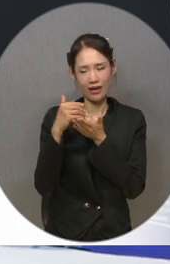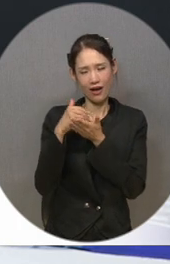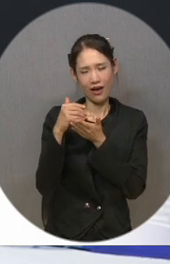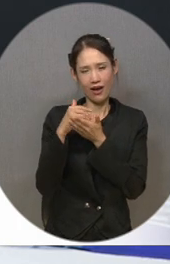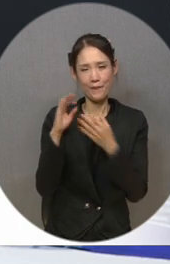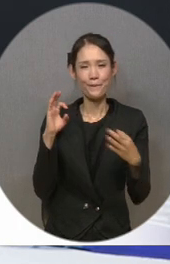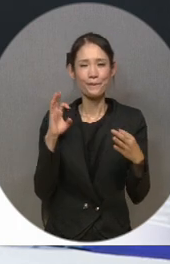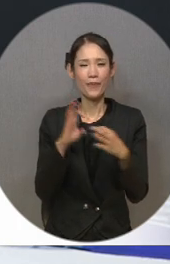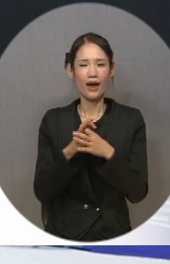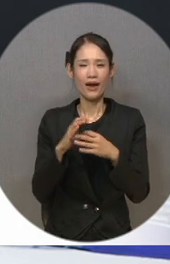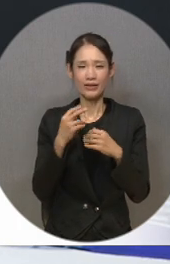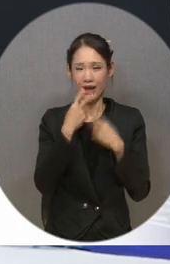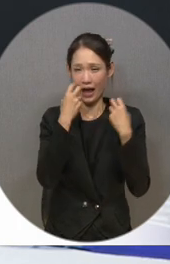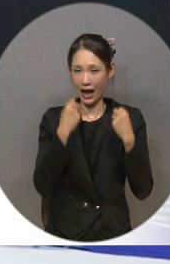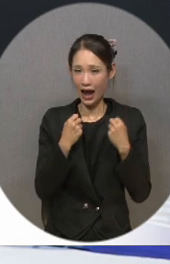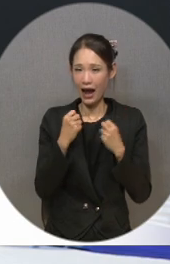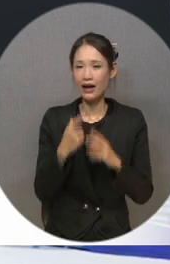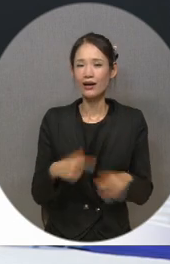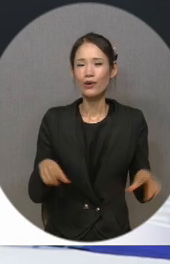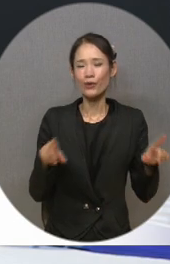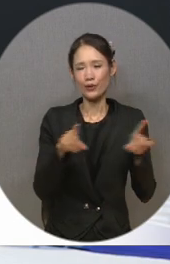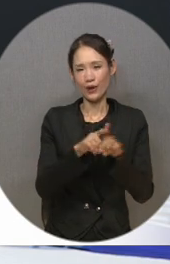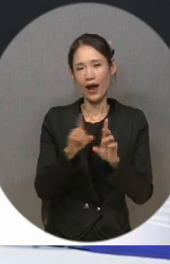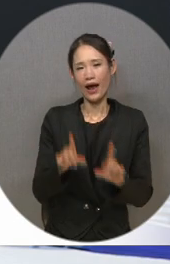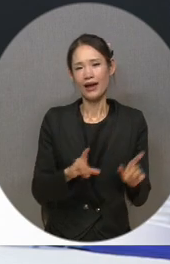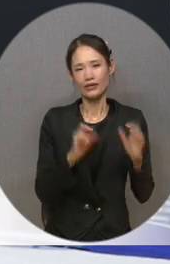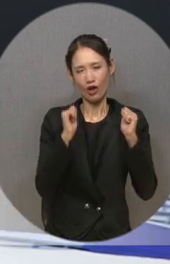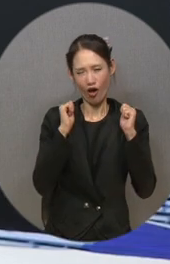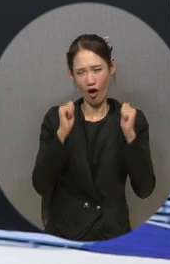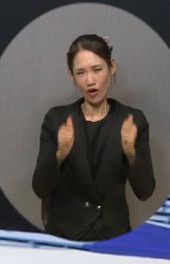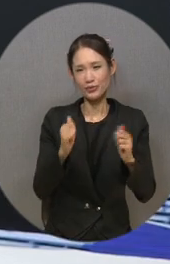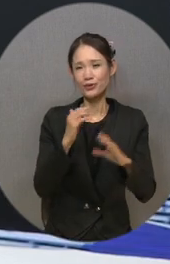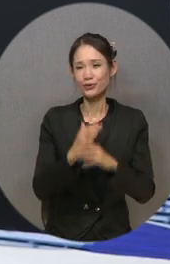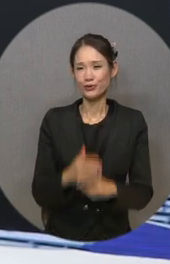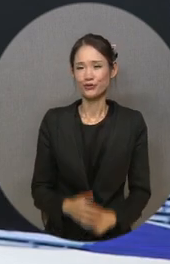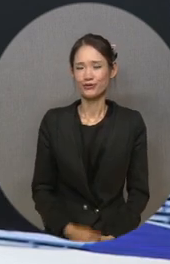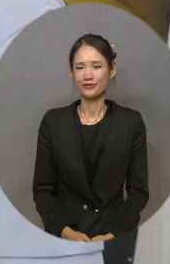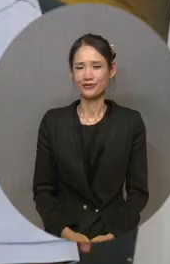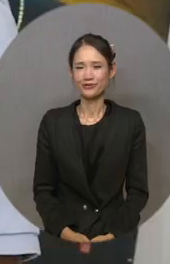살아남기를 위해서 열심히 지금 하려고 노력하고 있습니다